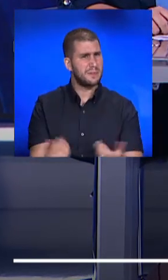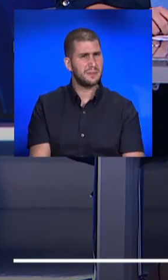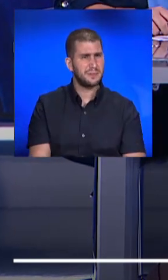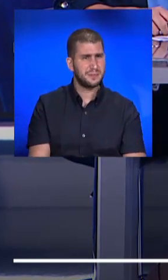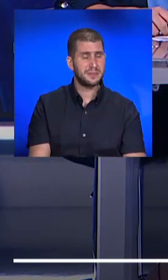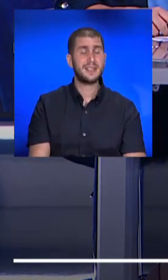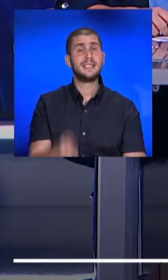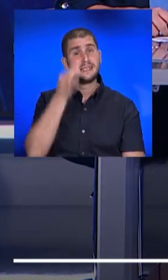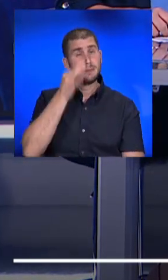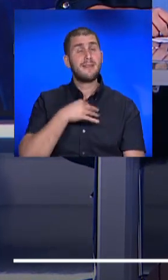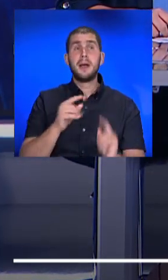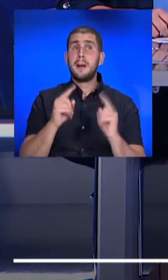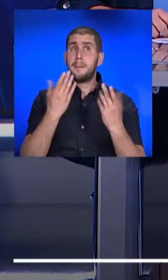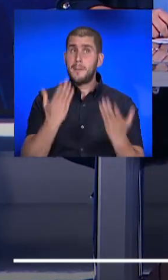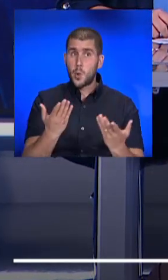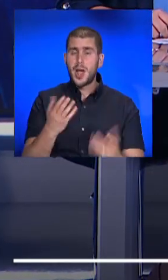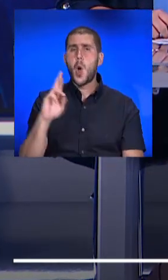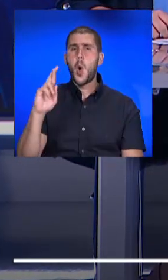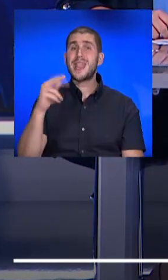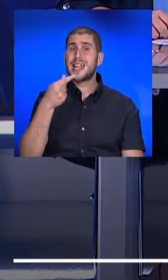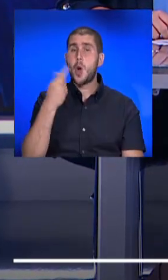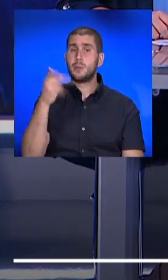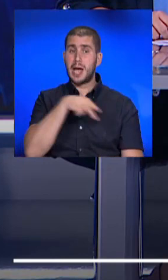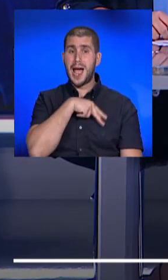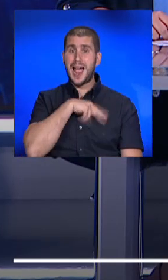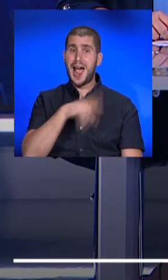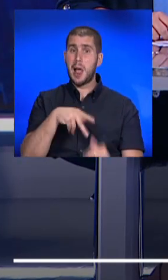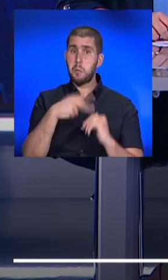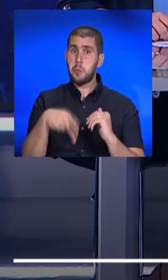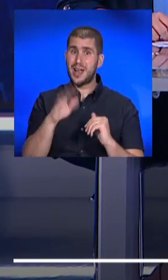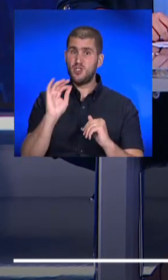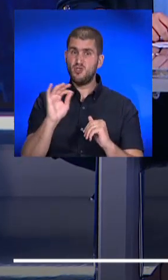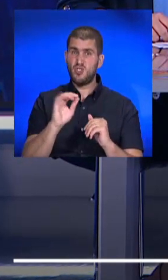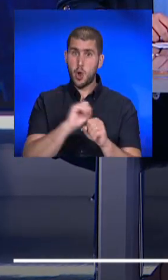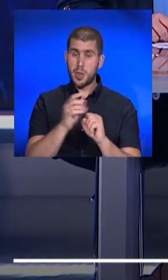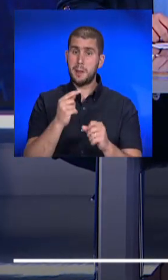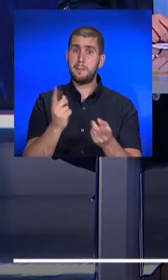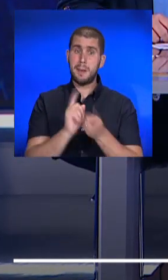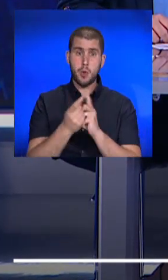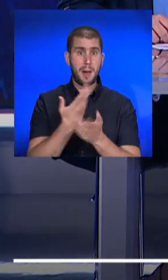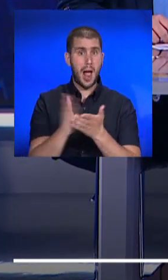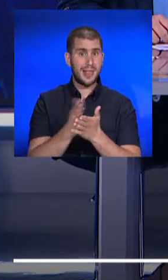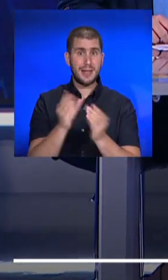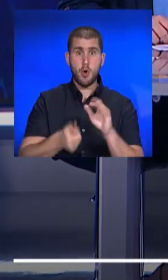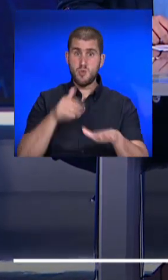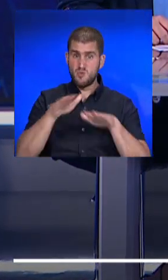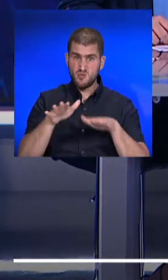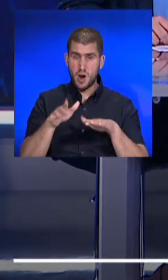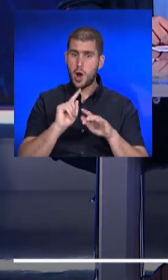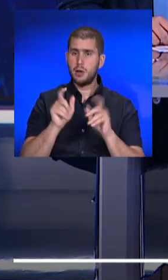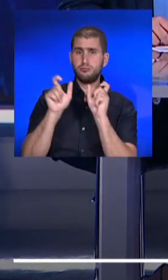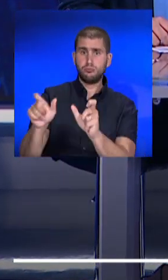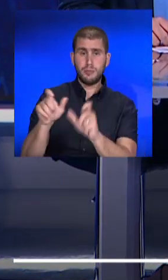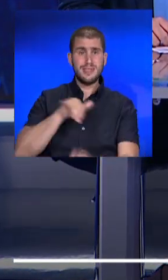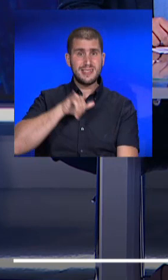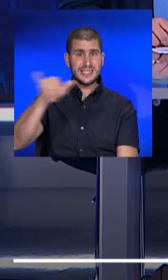שימי לב מה קורה גם, רוני גמזו, פרויקטור הקורונה, במקום לקבל את ההחלטה אחד עם ראש הממשלה, פשוט לא לאפשר את הטיסות